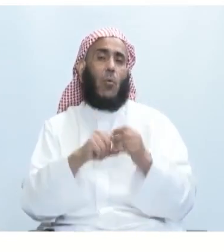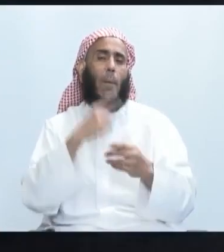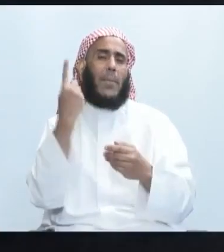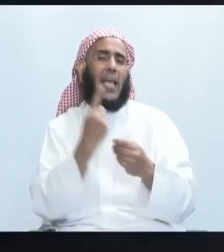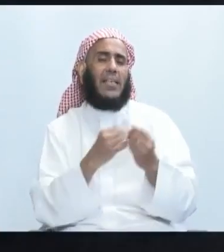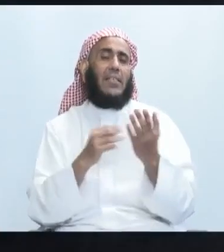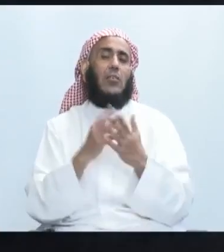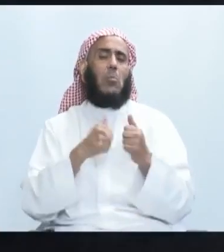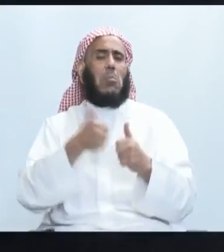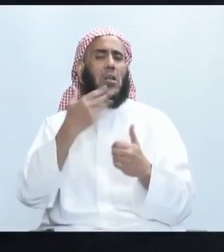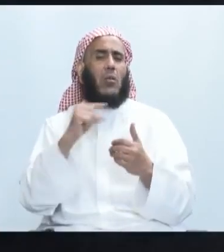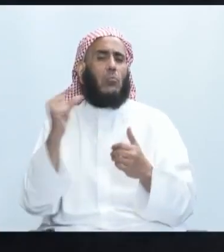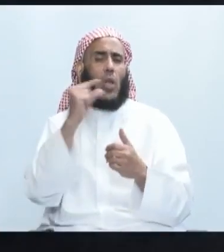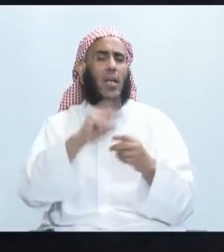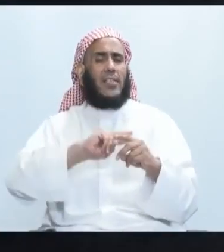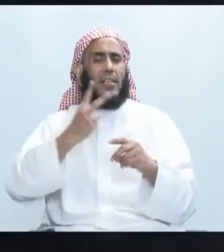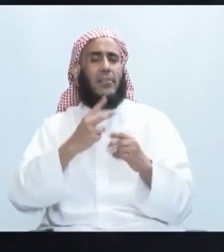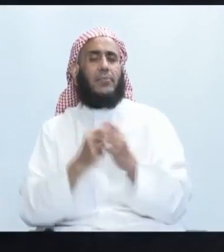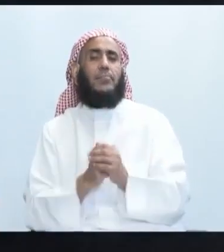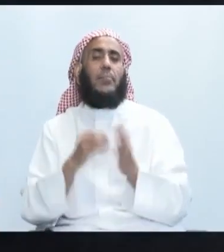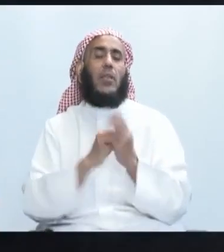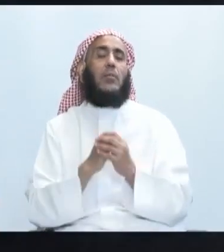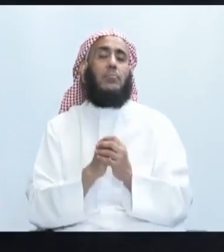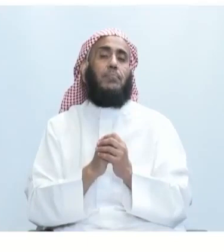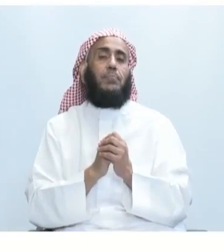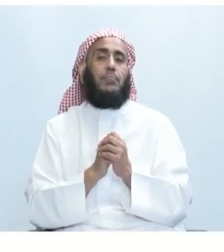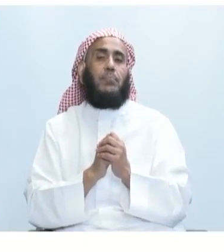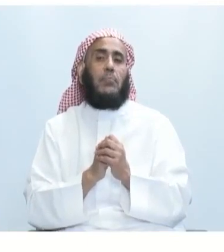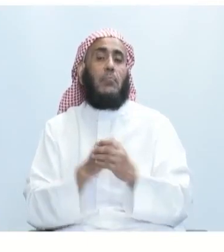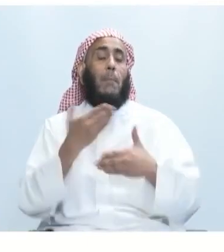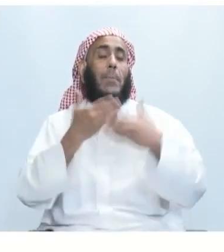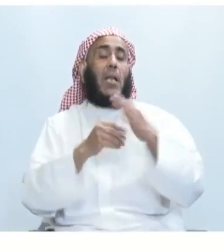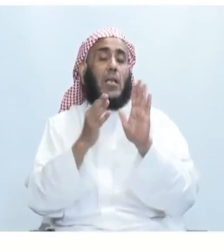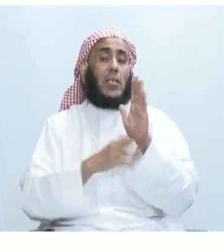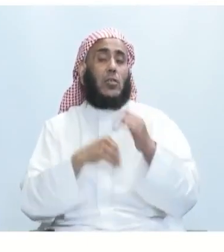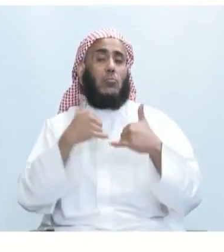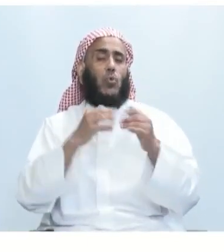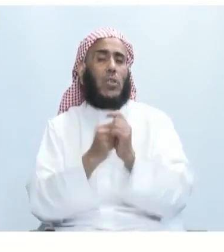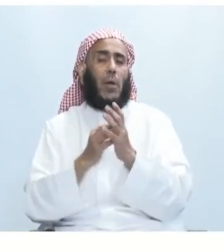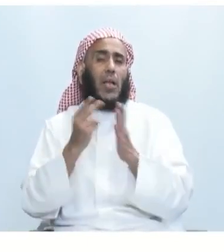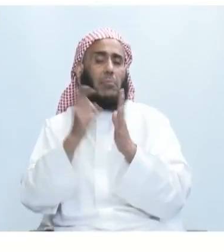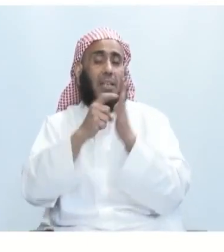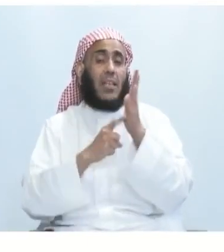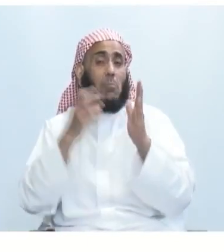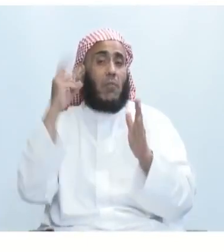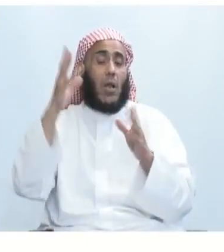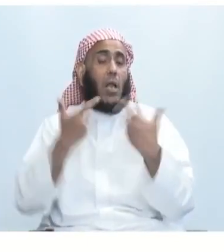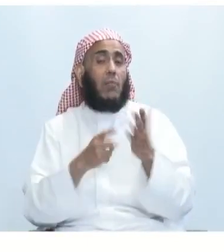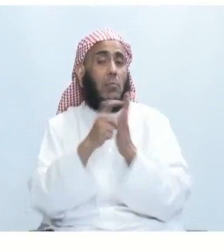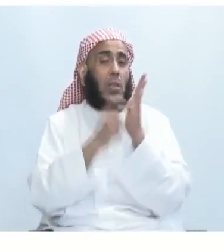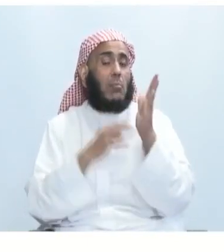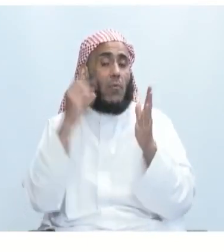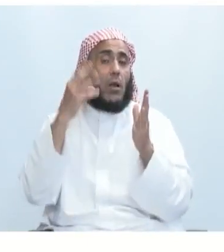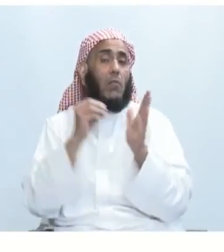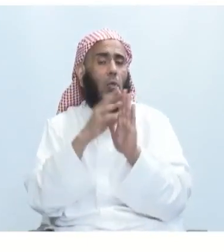بامكانك ايضا تذكر انت مصطلحات تختلف عن عن ذلك بناء النص من الطرق التي تبعها الكاتب بتنظيم الافكار كيف تبع الكاتب تنظيم